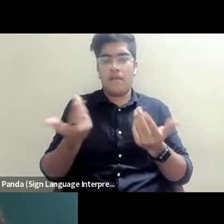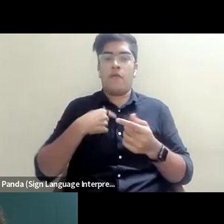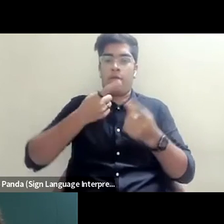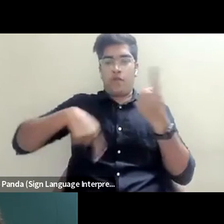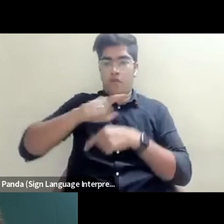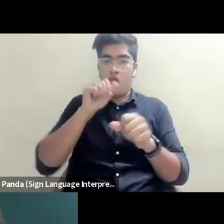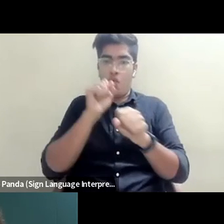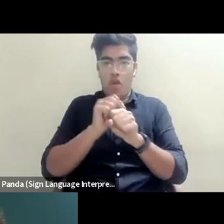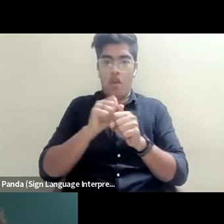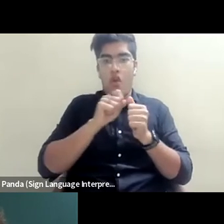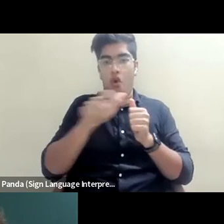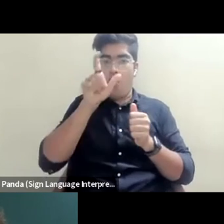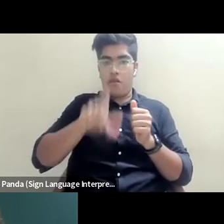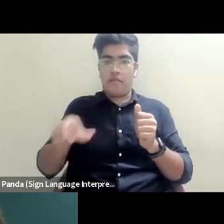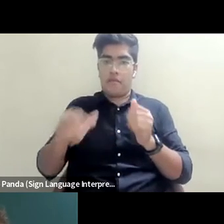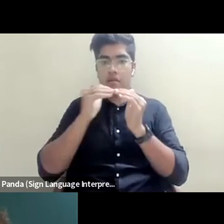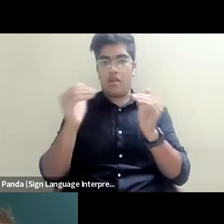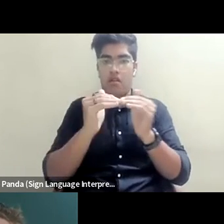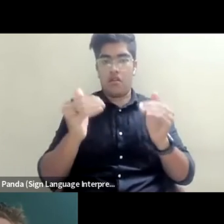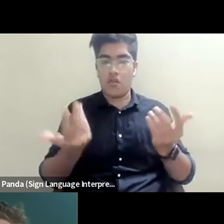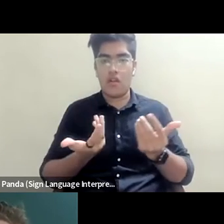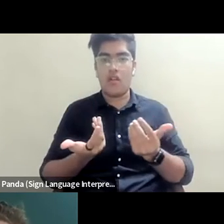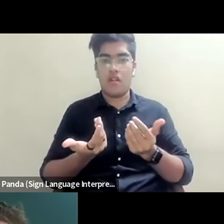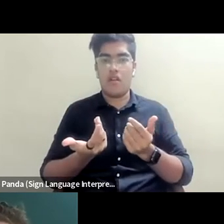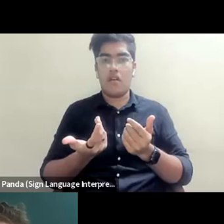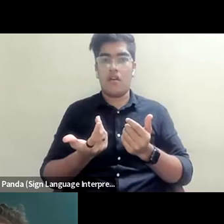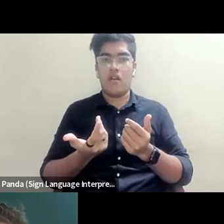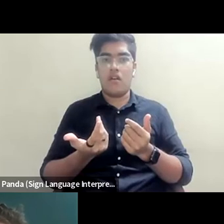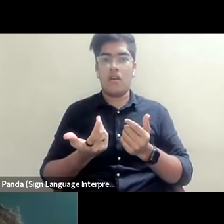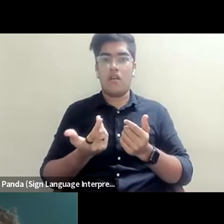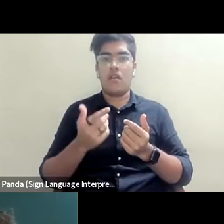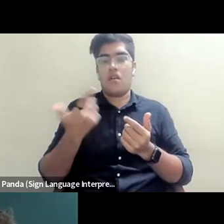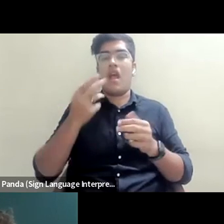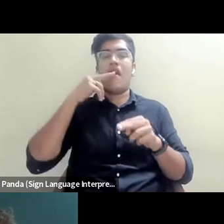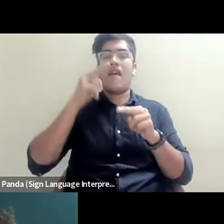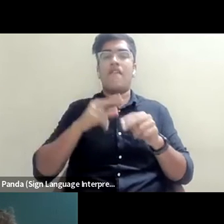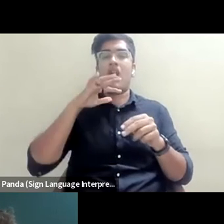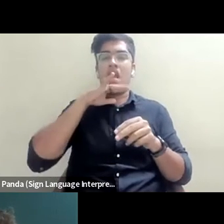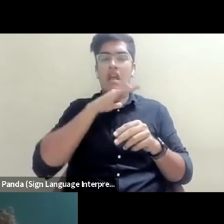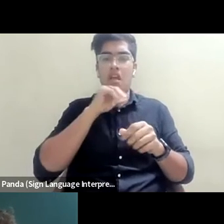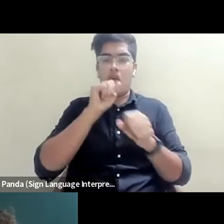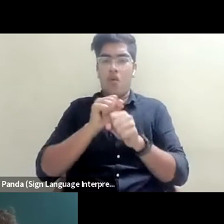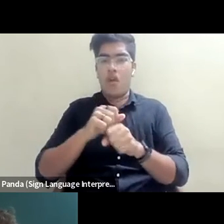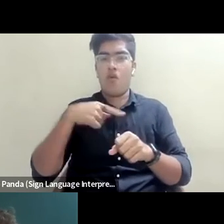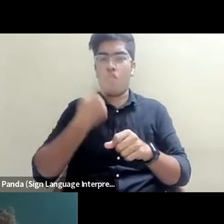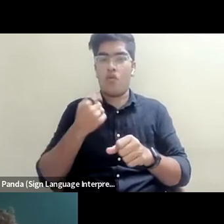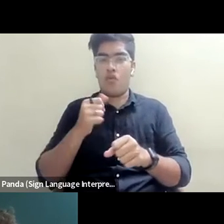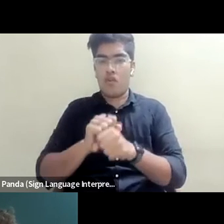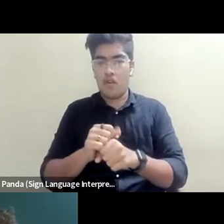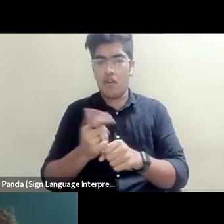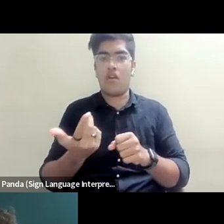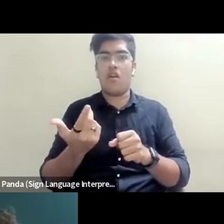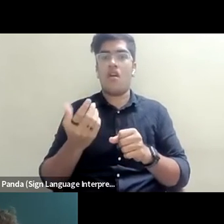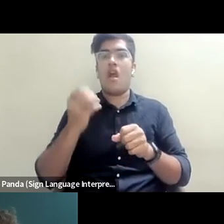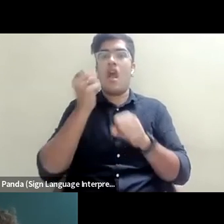का डंक उठाते हैं, हाँ जी, वो गटर में जाते हैं, मर जाते हैं गटर में गैस की वजह